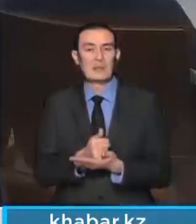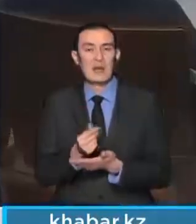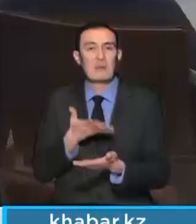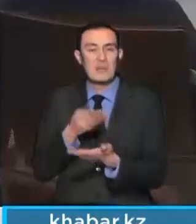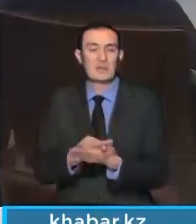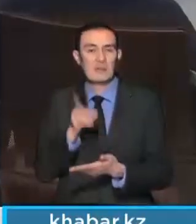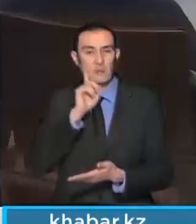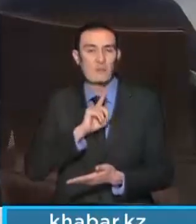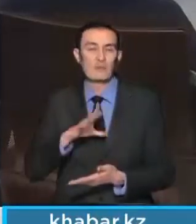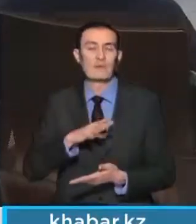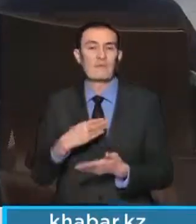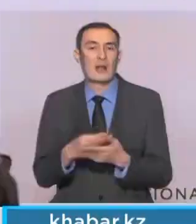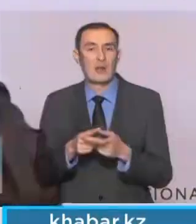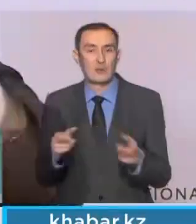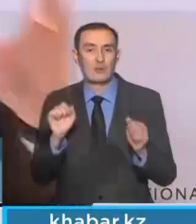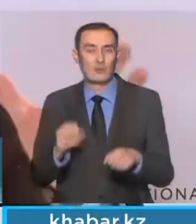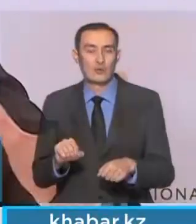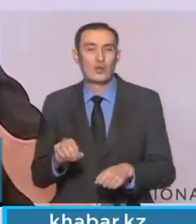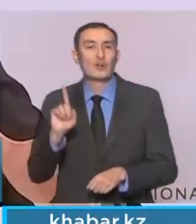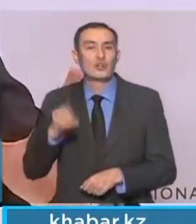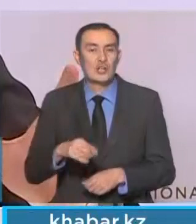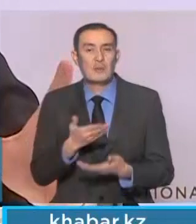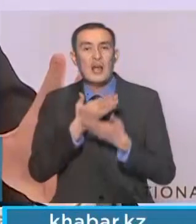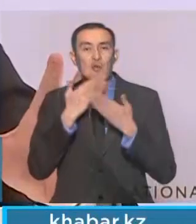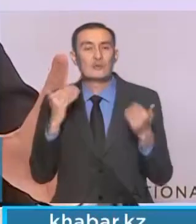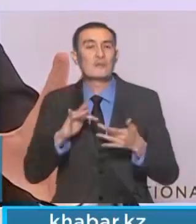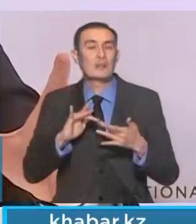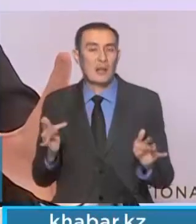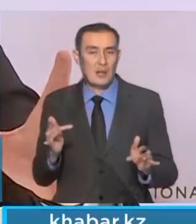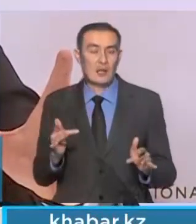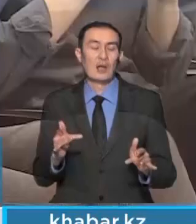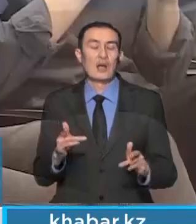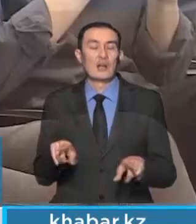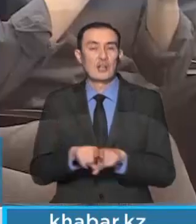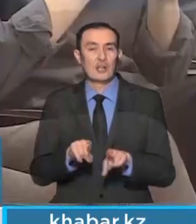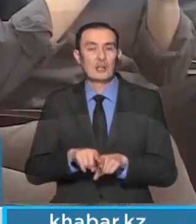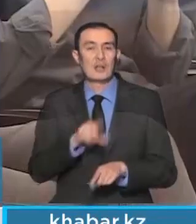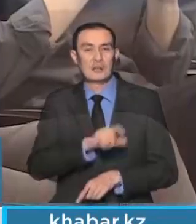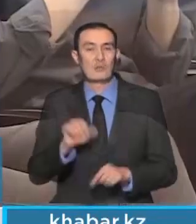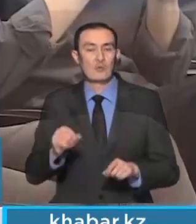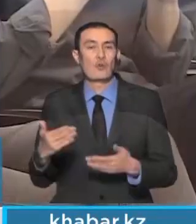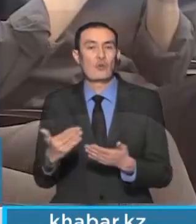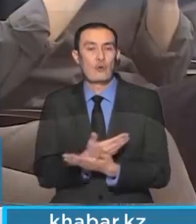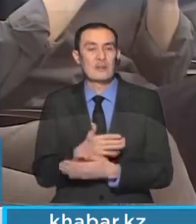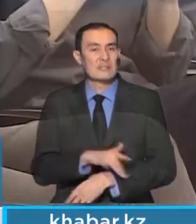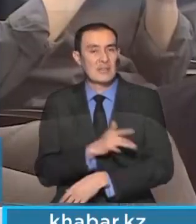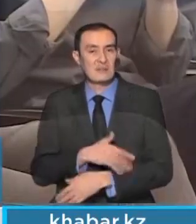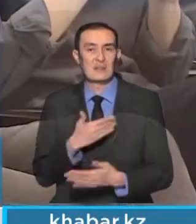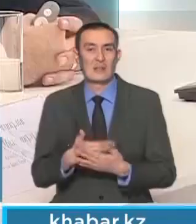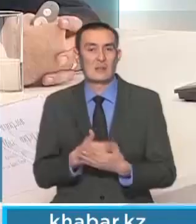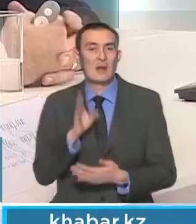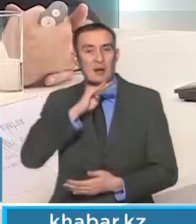расплачиваться такой формой национальной валюты можно будет даже при отсутствии интернета. Кроме того, казахстанцы получат новые сервисы, такие